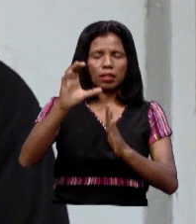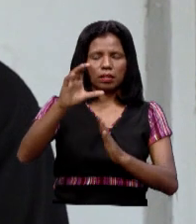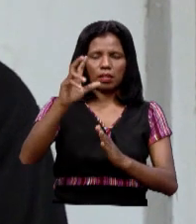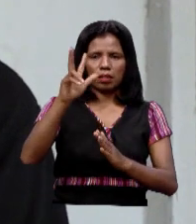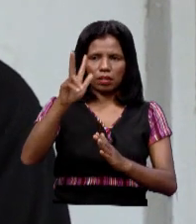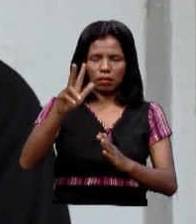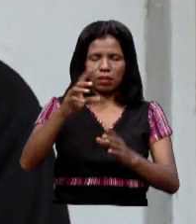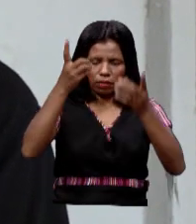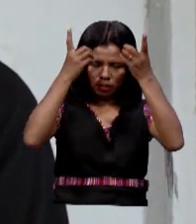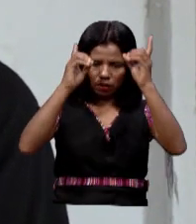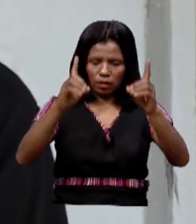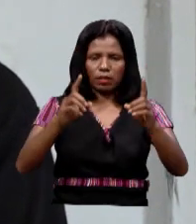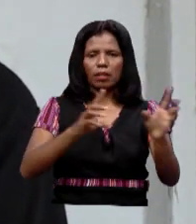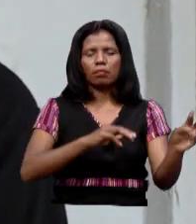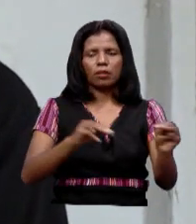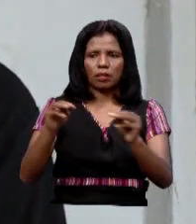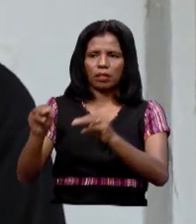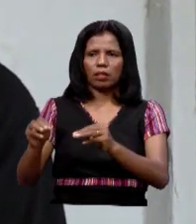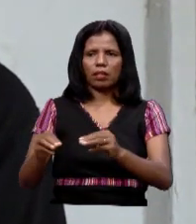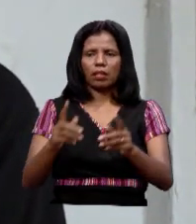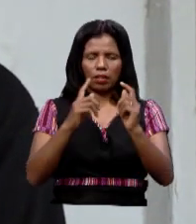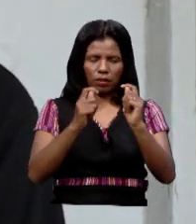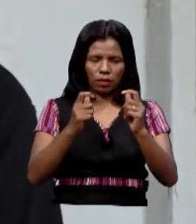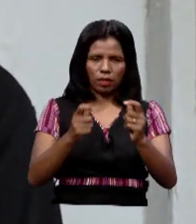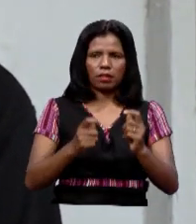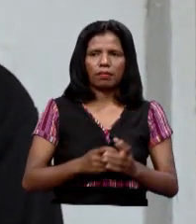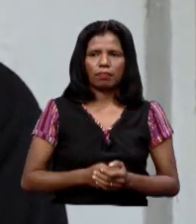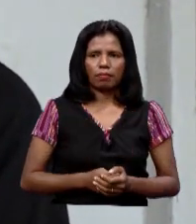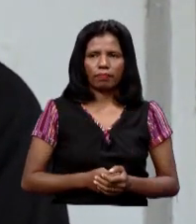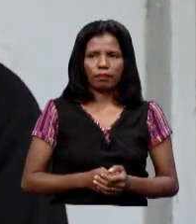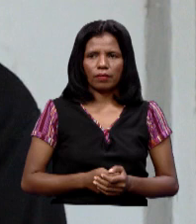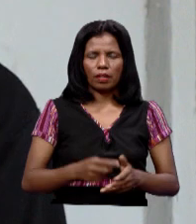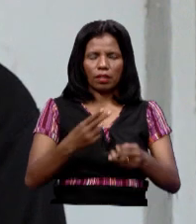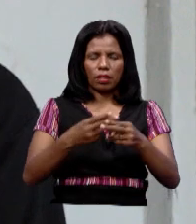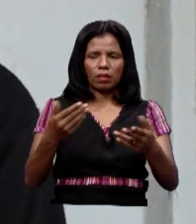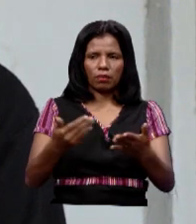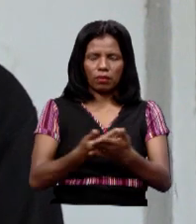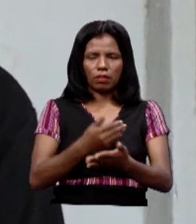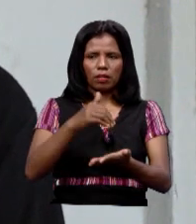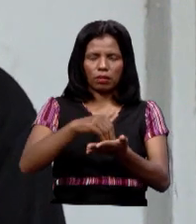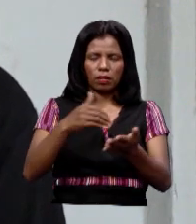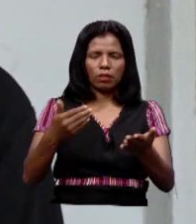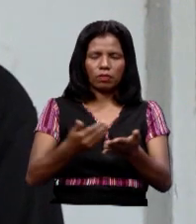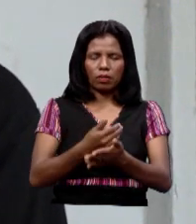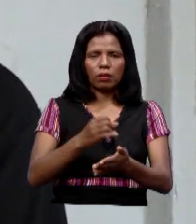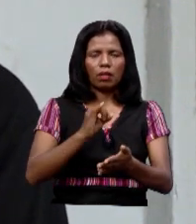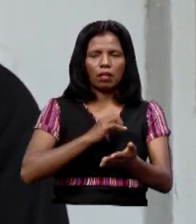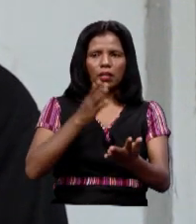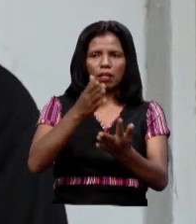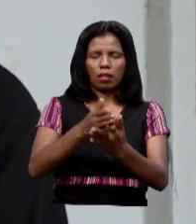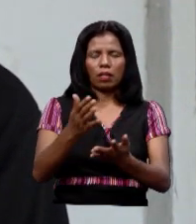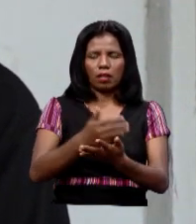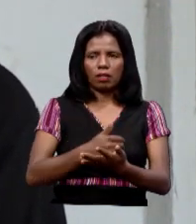pindah. Mereka tu he semester tiga, hau tes dunia tes ya tes naran phone saya student phone taman hau tes hau liu